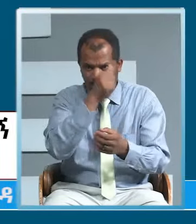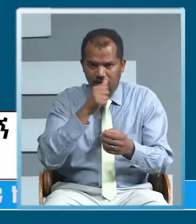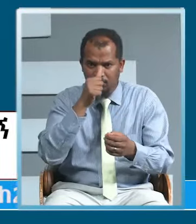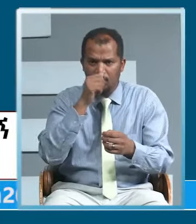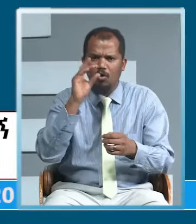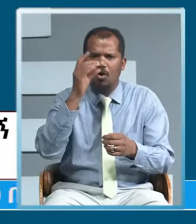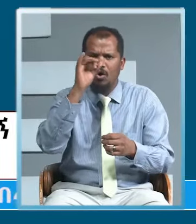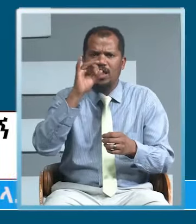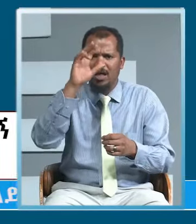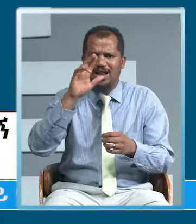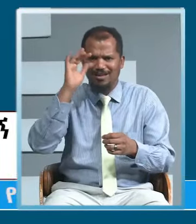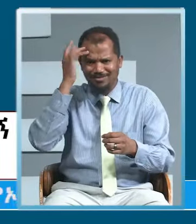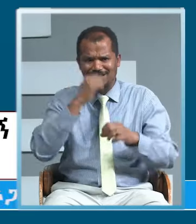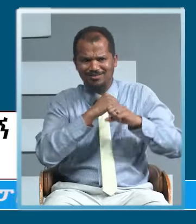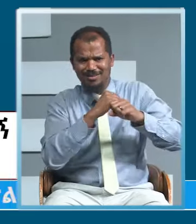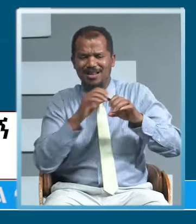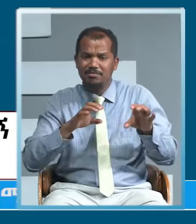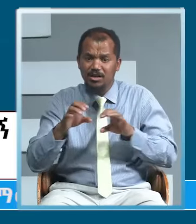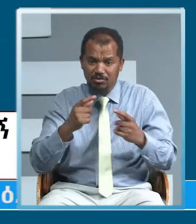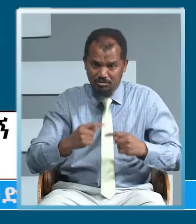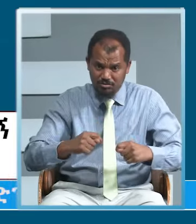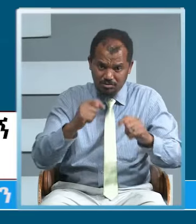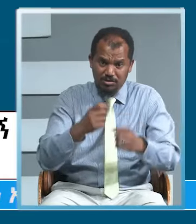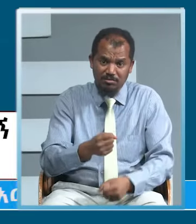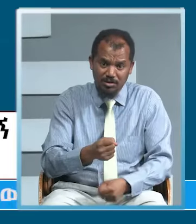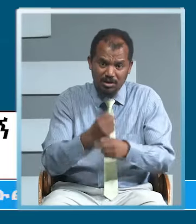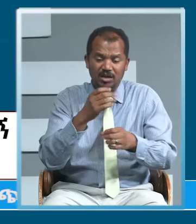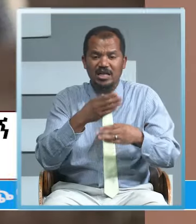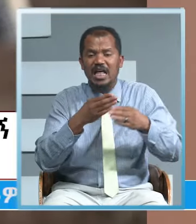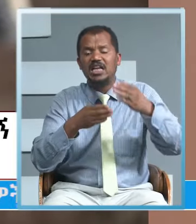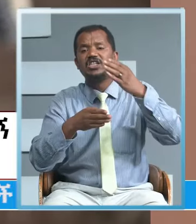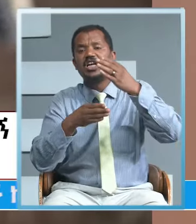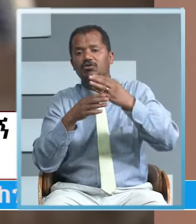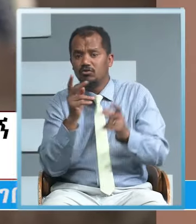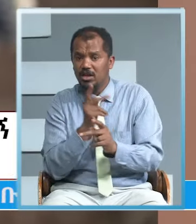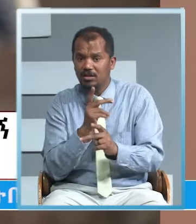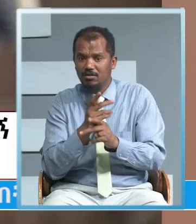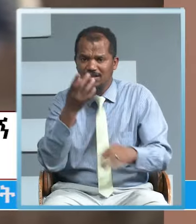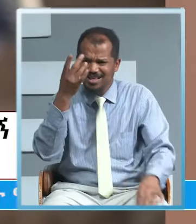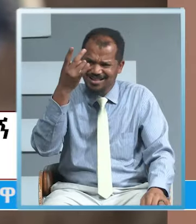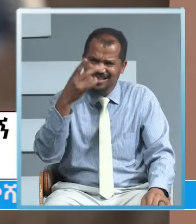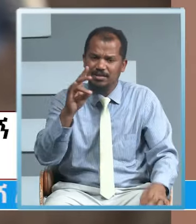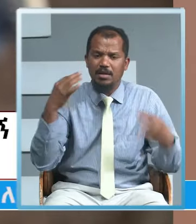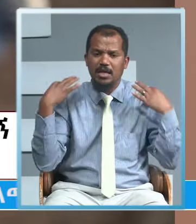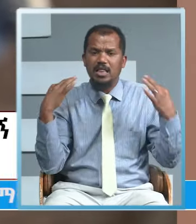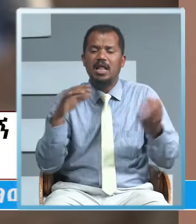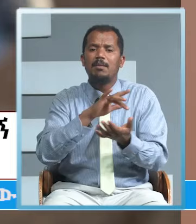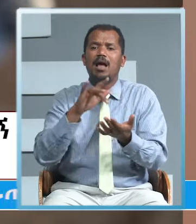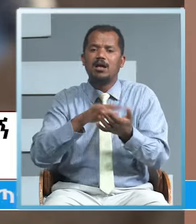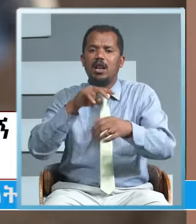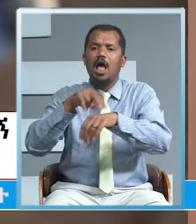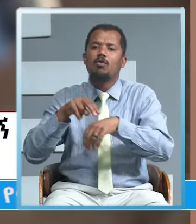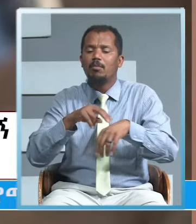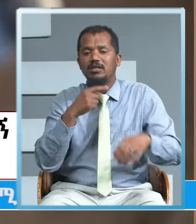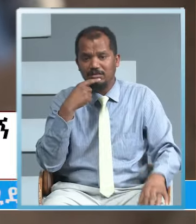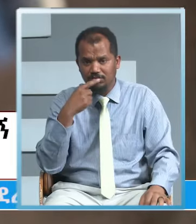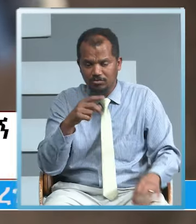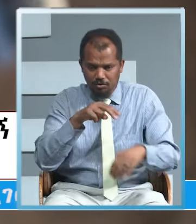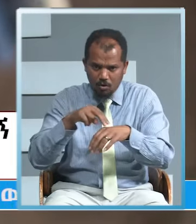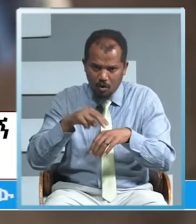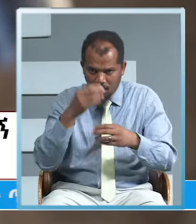بيت يكولي رابشتا لما كلاك اللي مدرقون تراتي مدقفو درجات شون يتبقو أسرا سبات يتين عم أكل أقوام ميلو